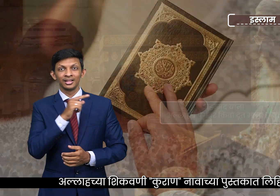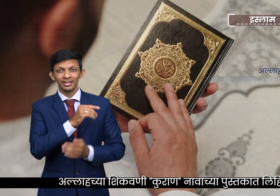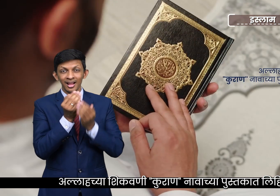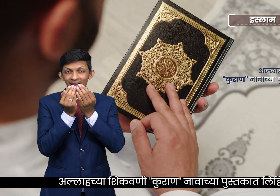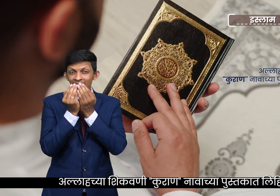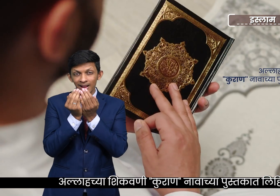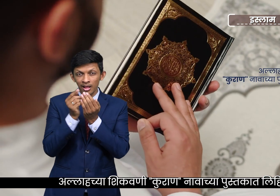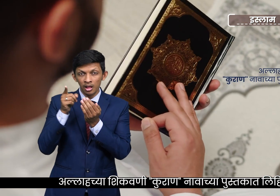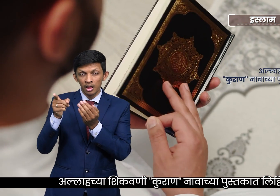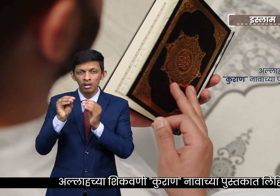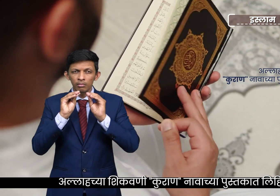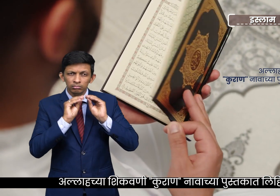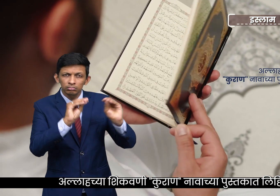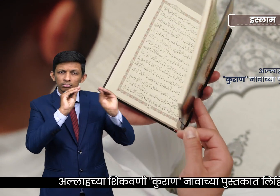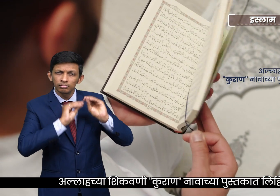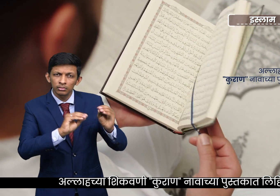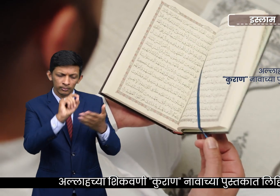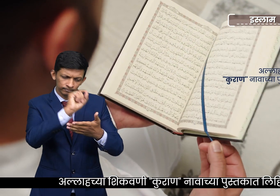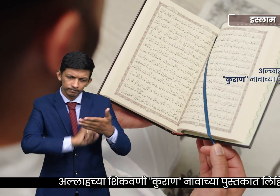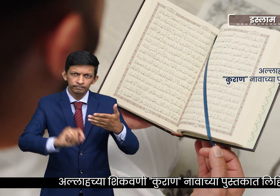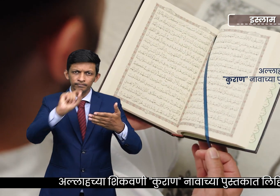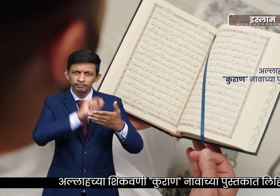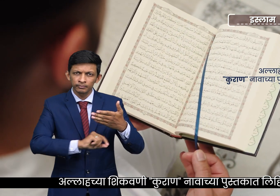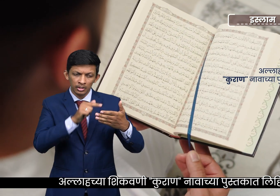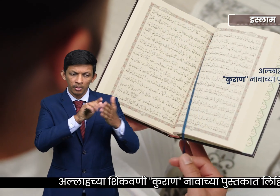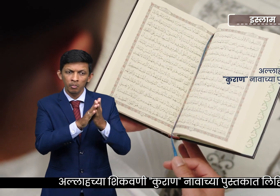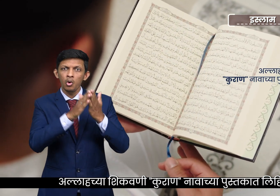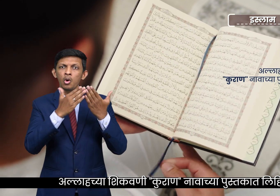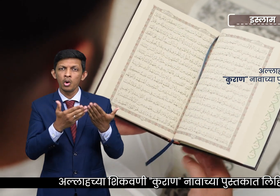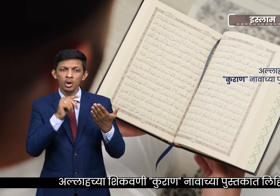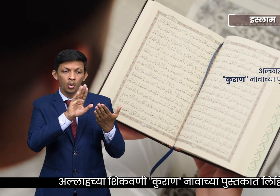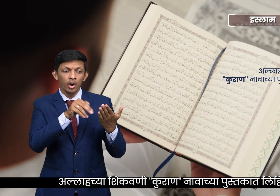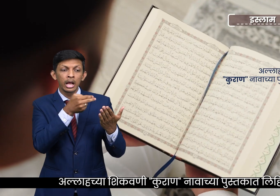अल्लाहच्या शिकवणी कुराण नावाच्या पुस्तकात लिहिलेल्या आहेत.